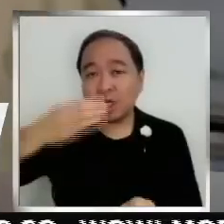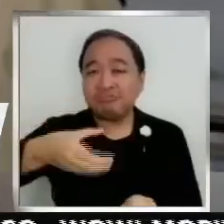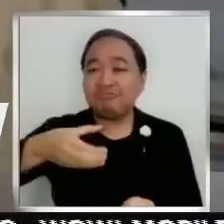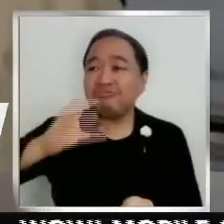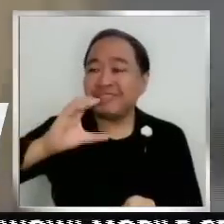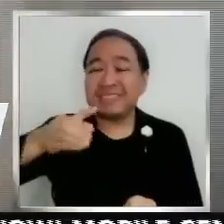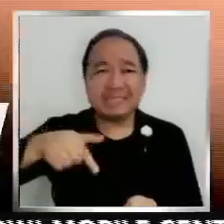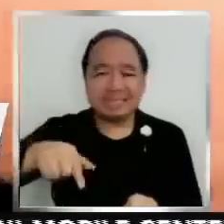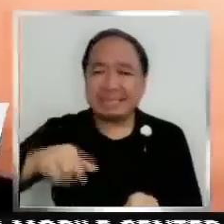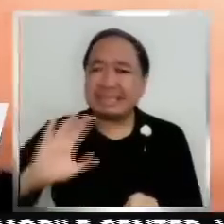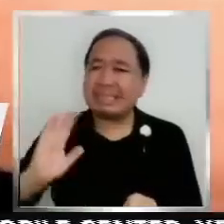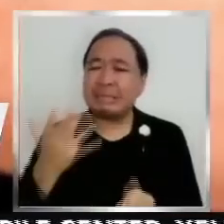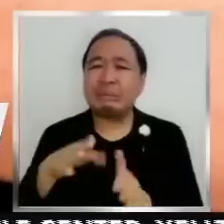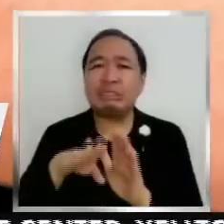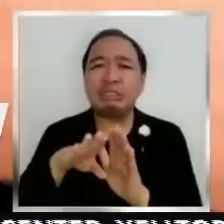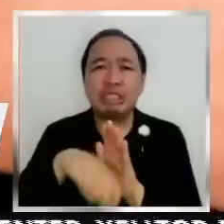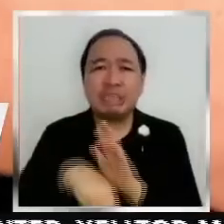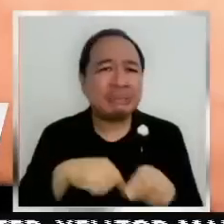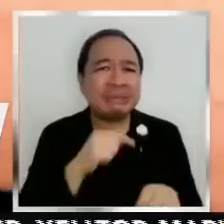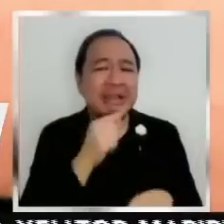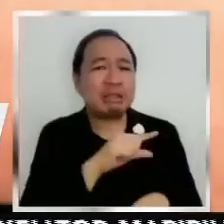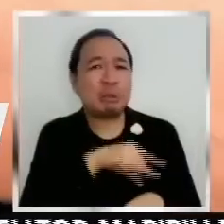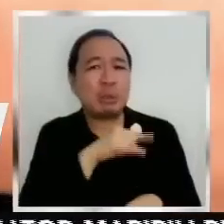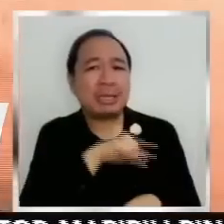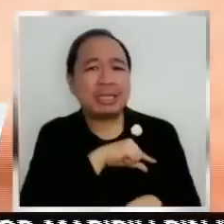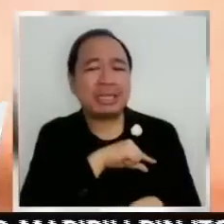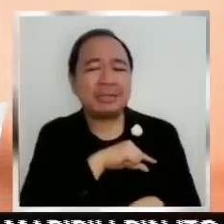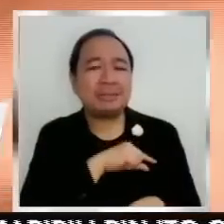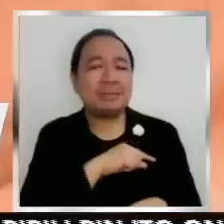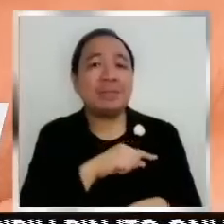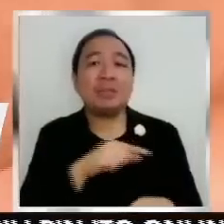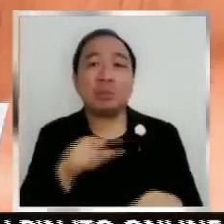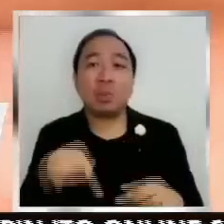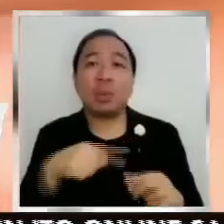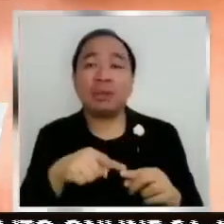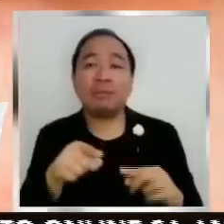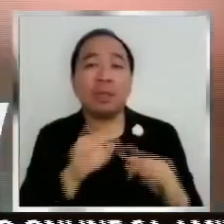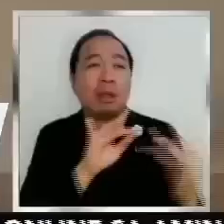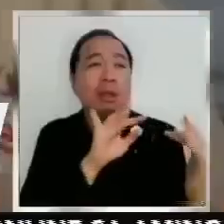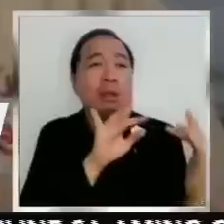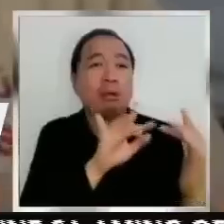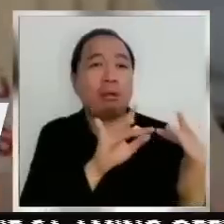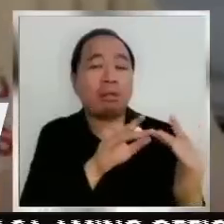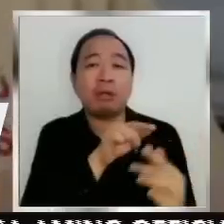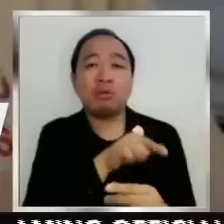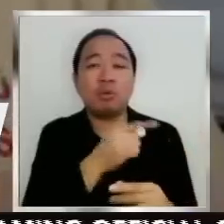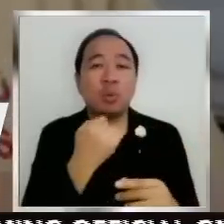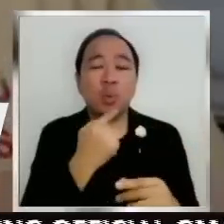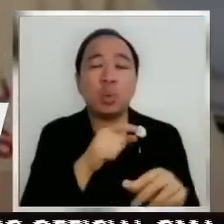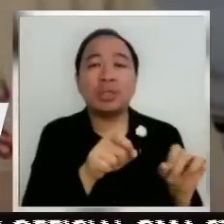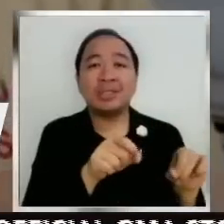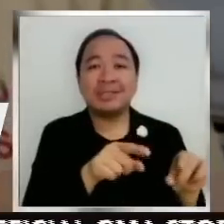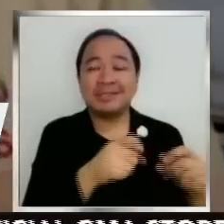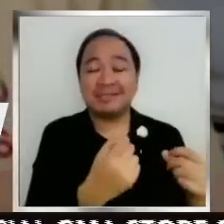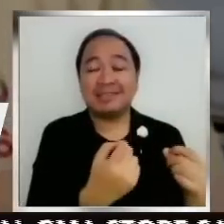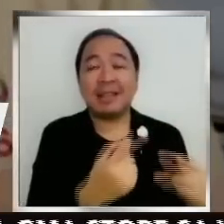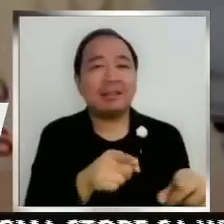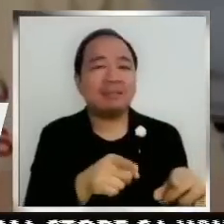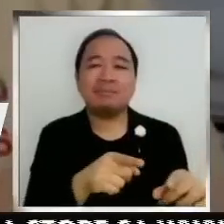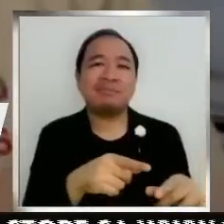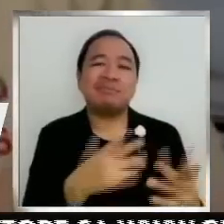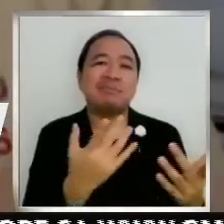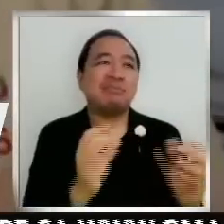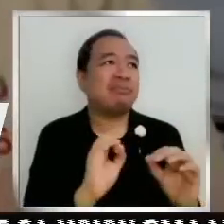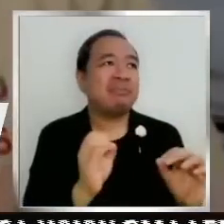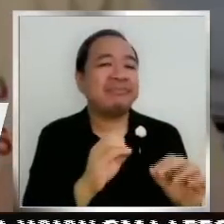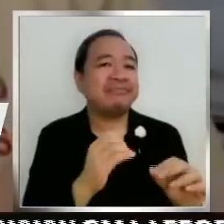na tumbler lang. Nang kontakin niya raw ang seller, cannot be reached na ito. Hassle din po eh, na nawala